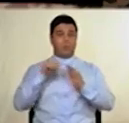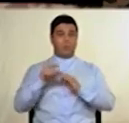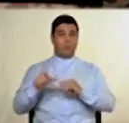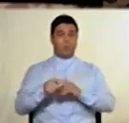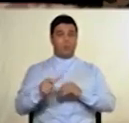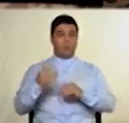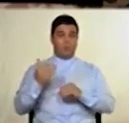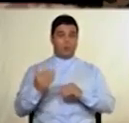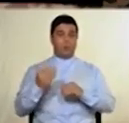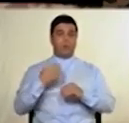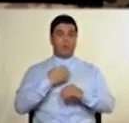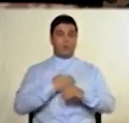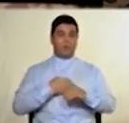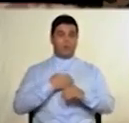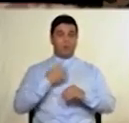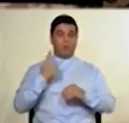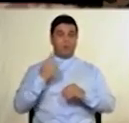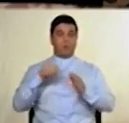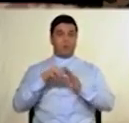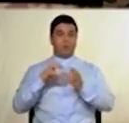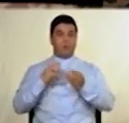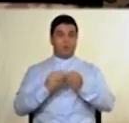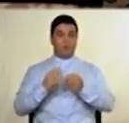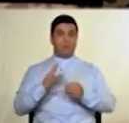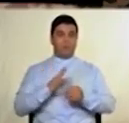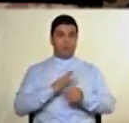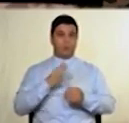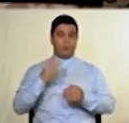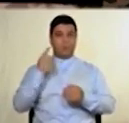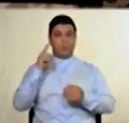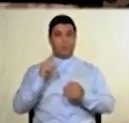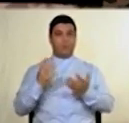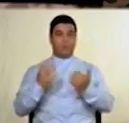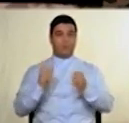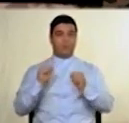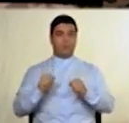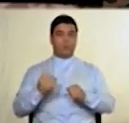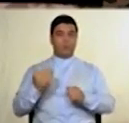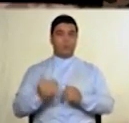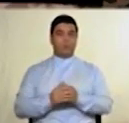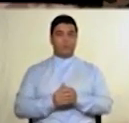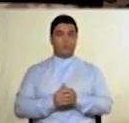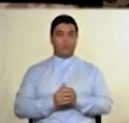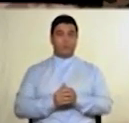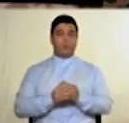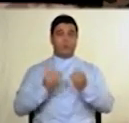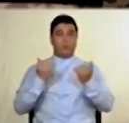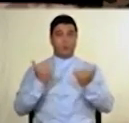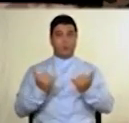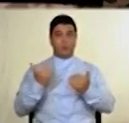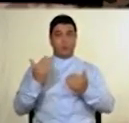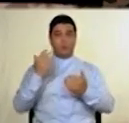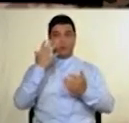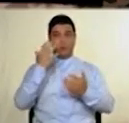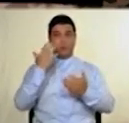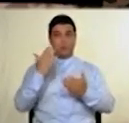yo'lning, demak, asosiy bir mahsulot sifatida bo'lganligini bilib olishimiz shart bo'lar ekan. Endi mana